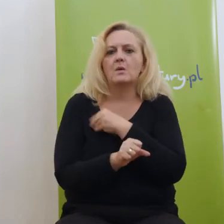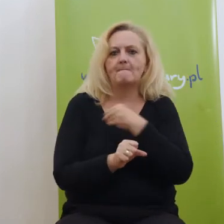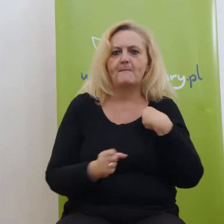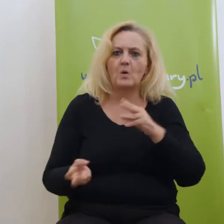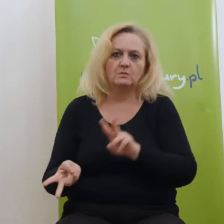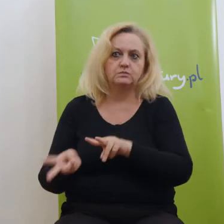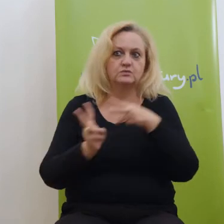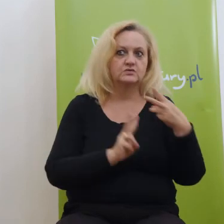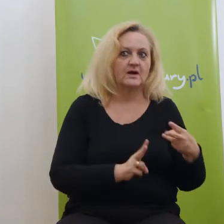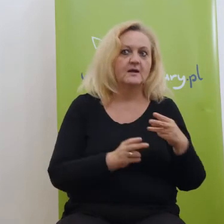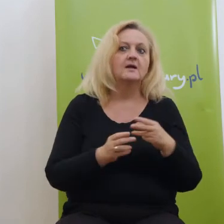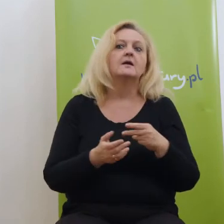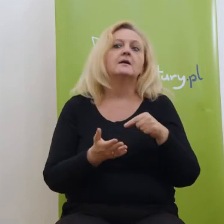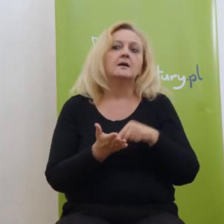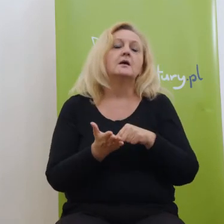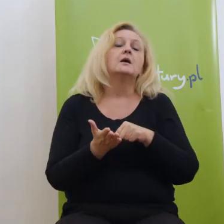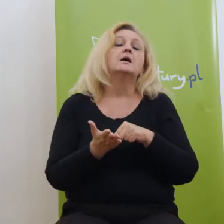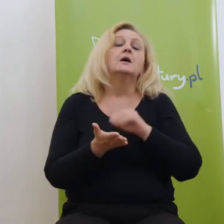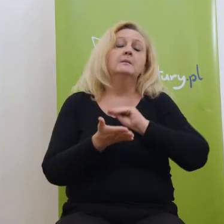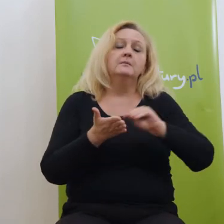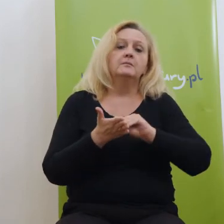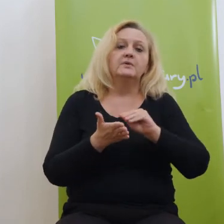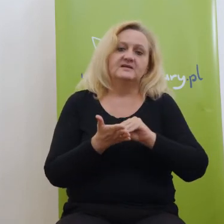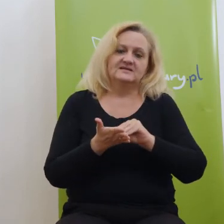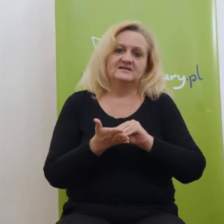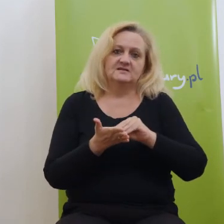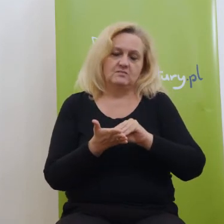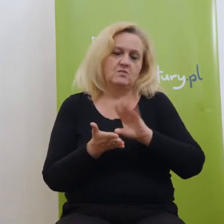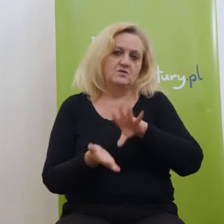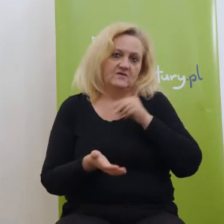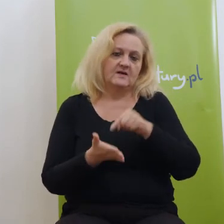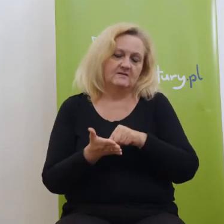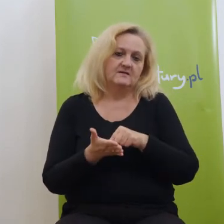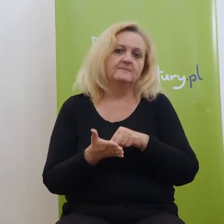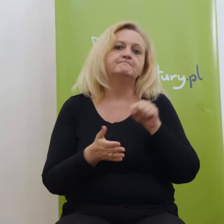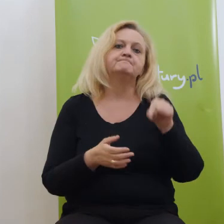przekładu Pisma Świętego, księdza Jakuba Wójka.